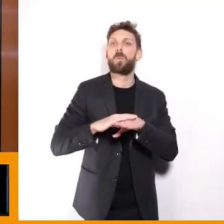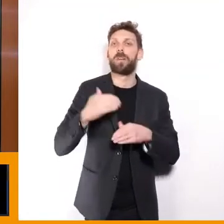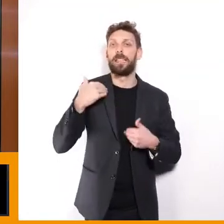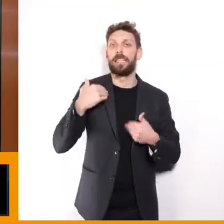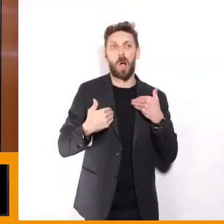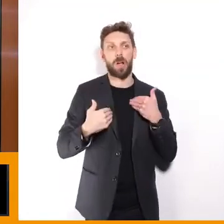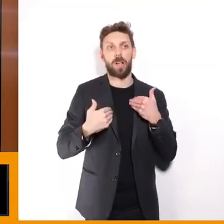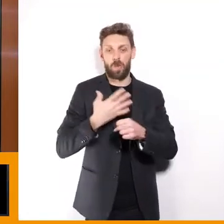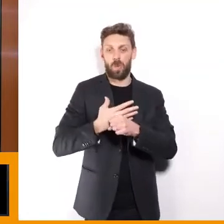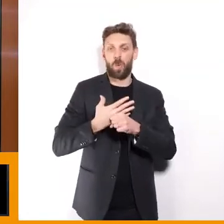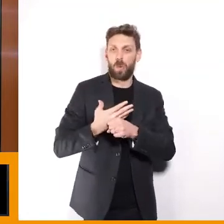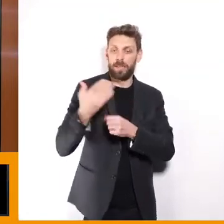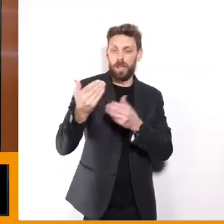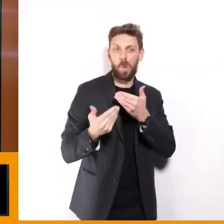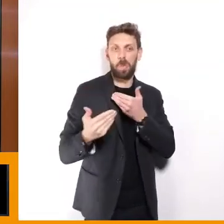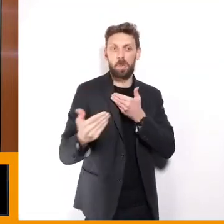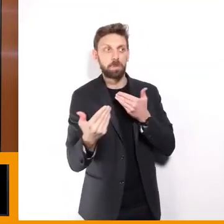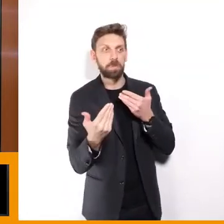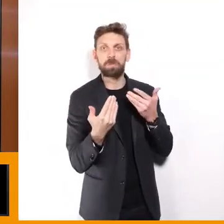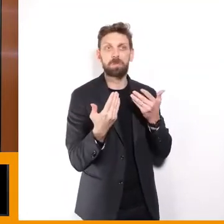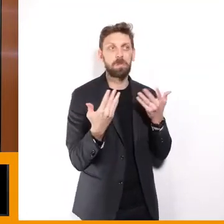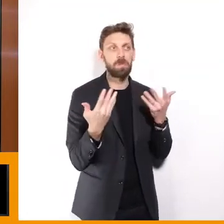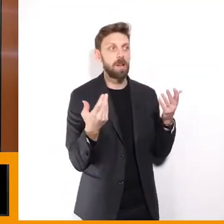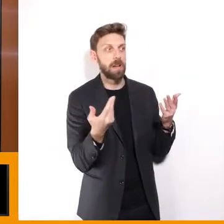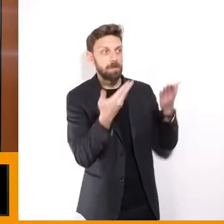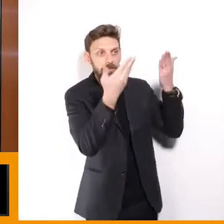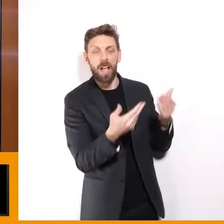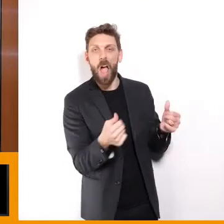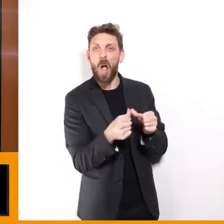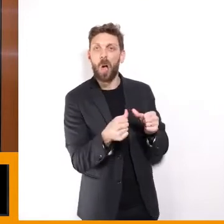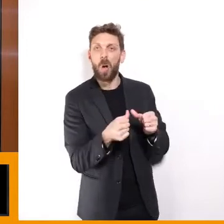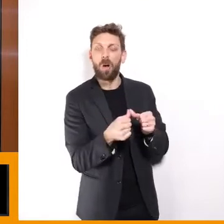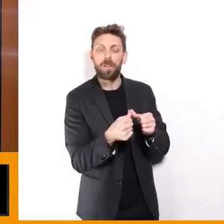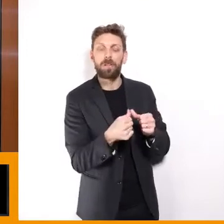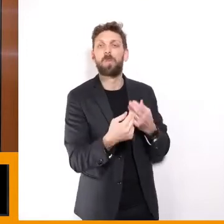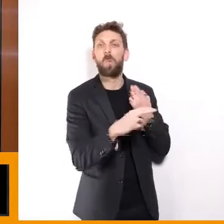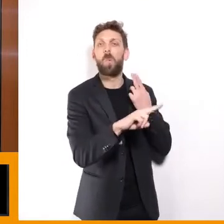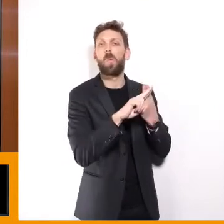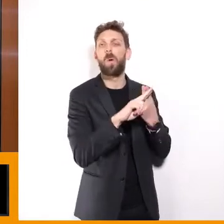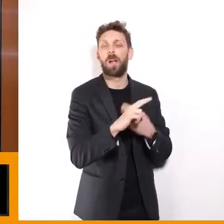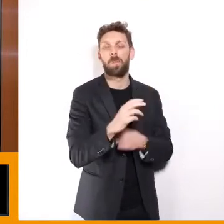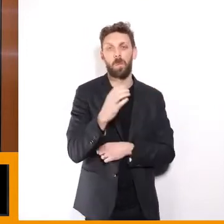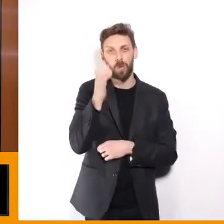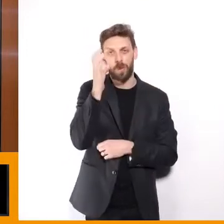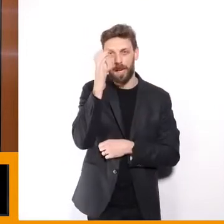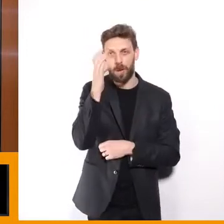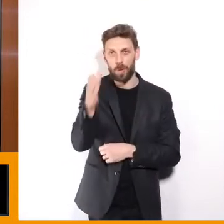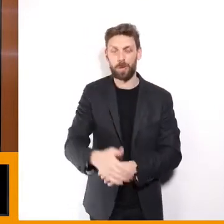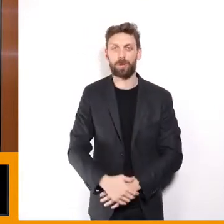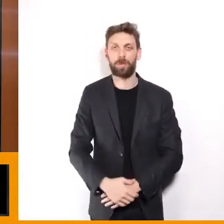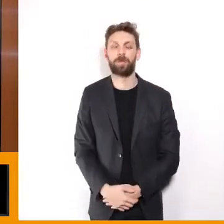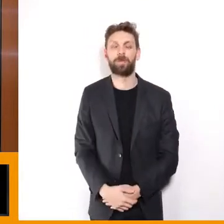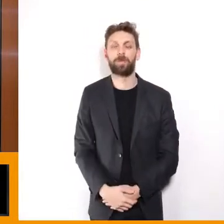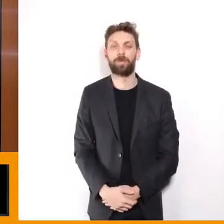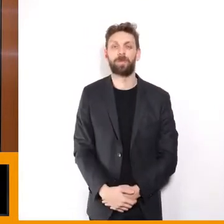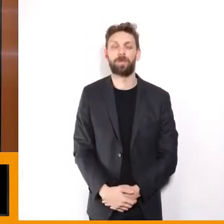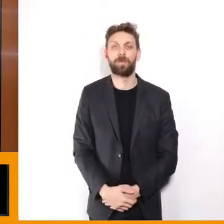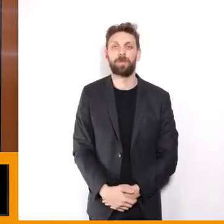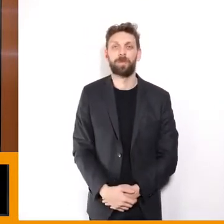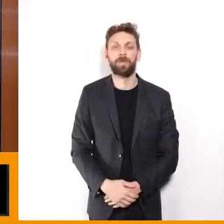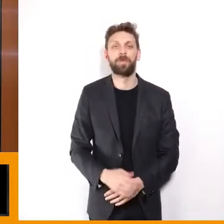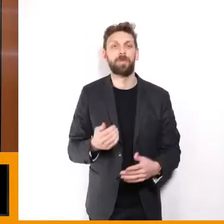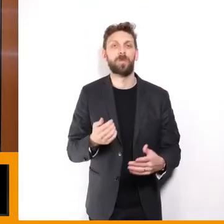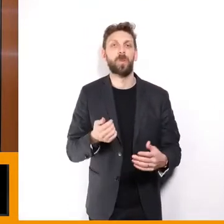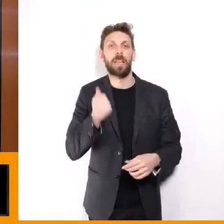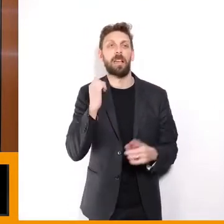5 prochaines années. Je vous propose d'écouter cet entretien que j'ai eu hier avec elle, et nous reviendrons après